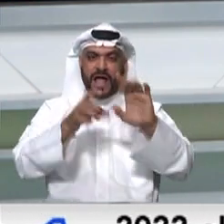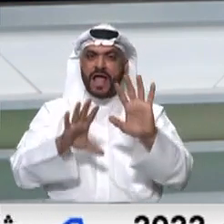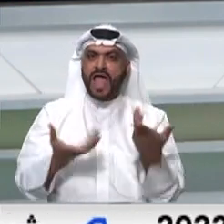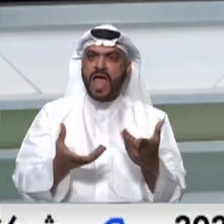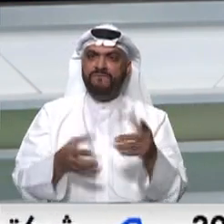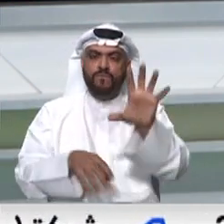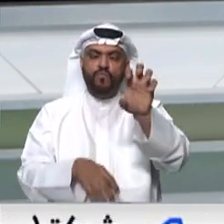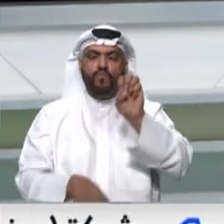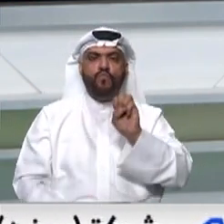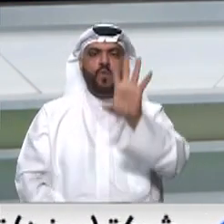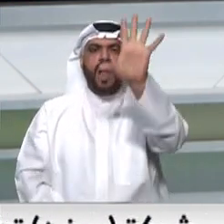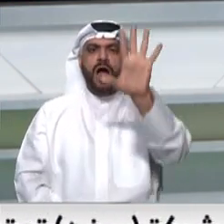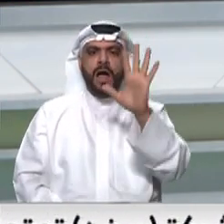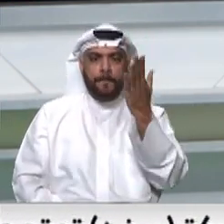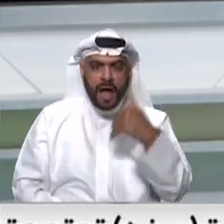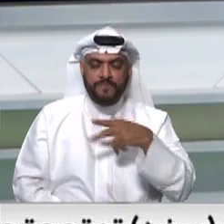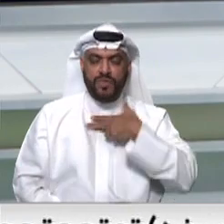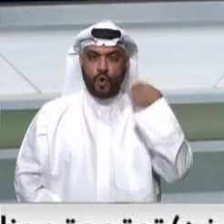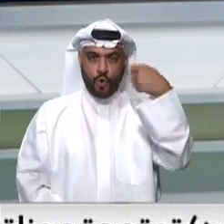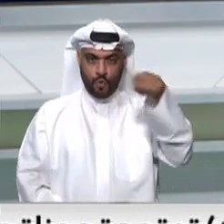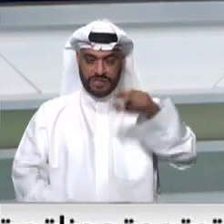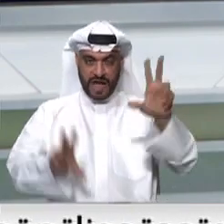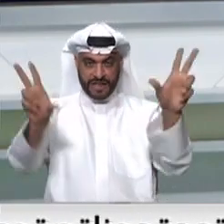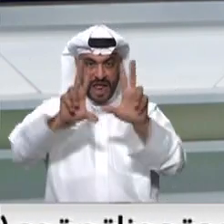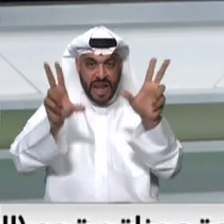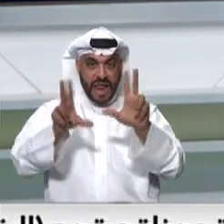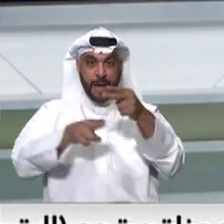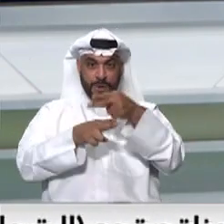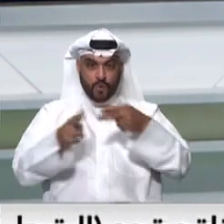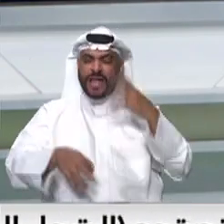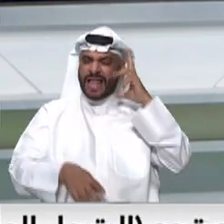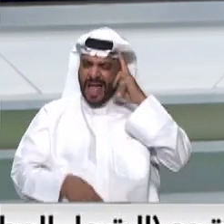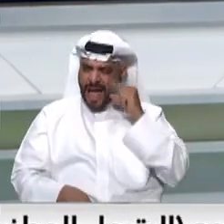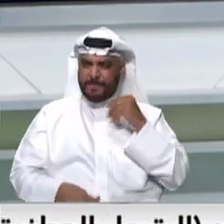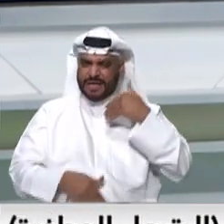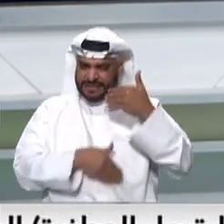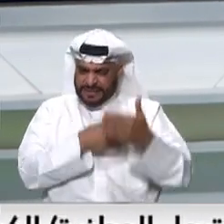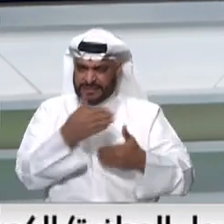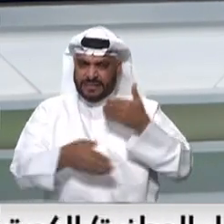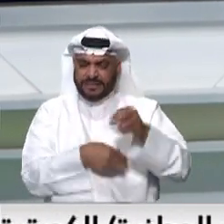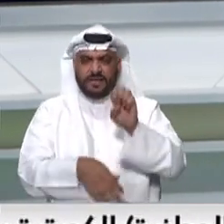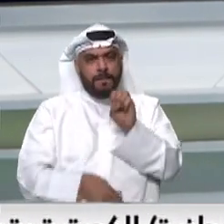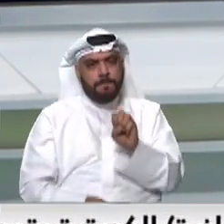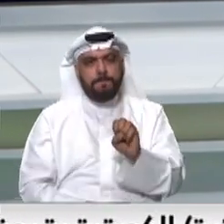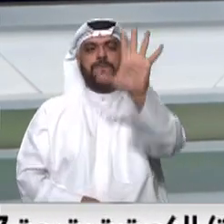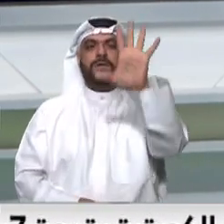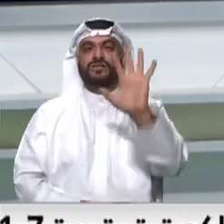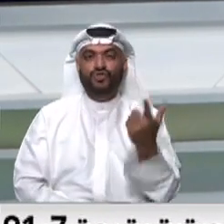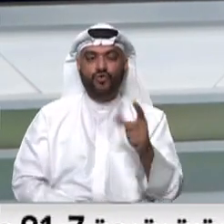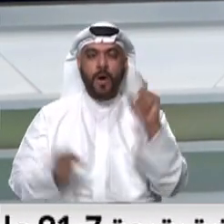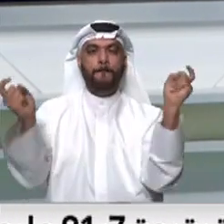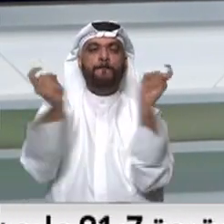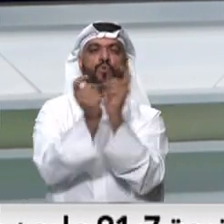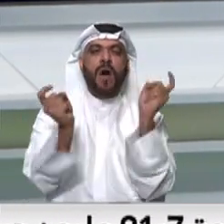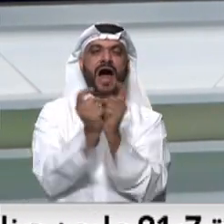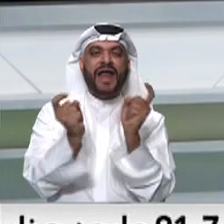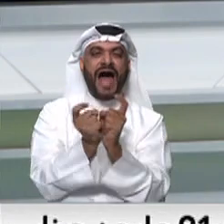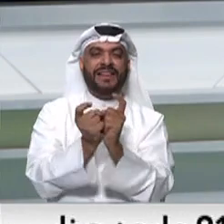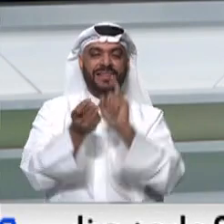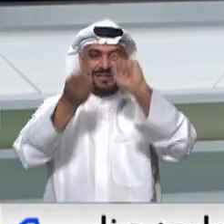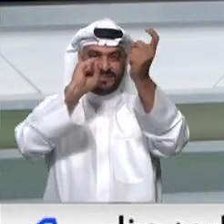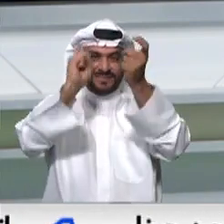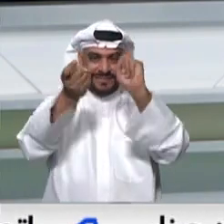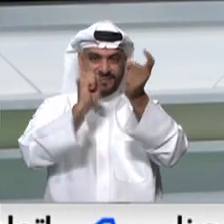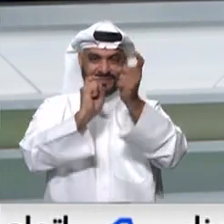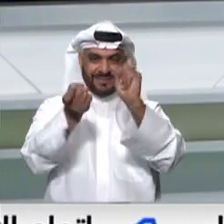التلفزيوني، حيث أكدت وزارة الإعلام الكويتية سعيها الدؤوب منذ تأسيسها على دعم المنظومة الرياضية في البلاد